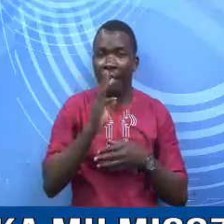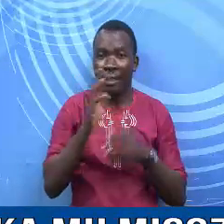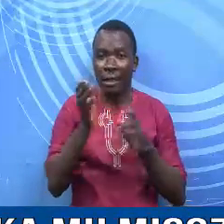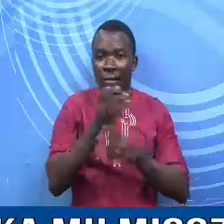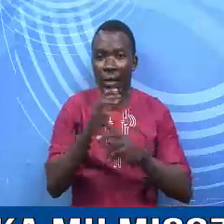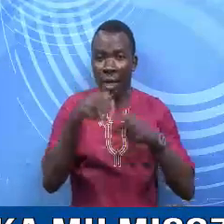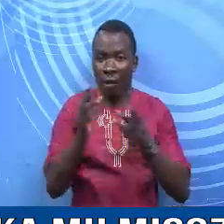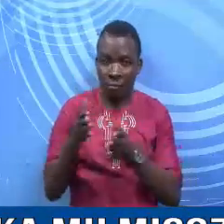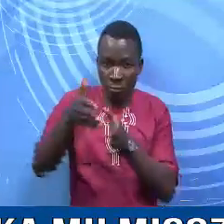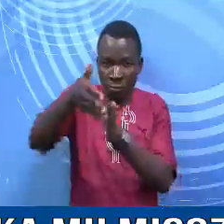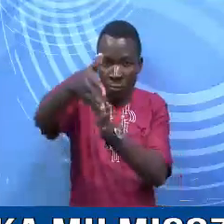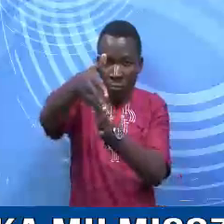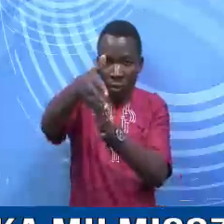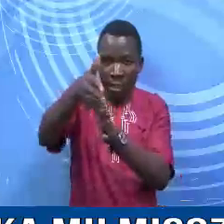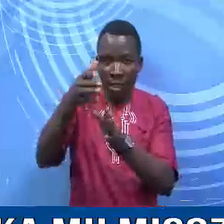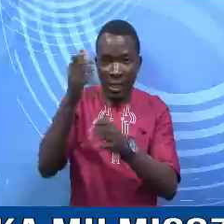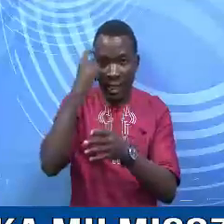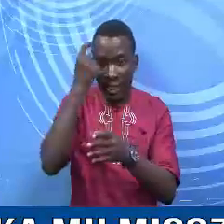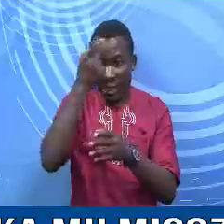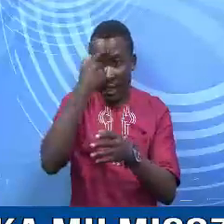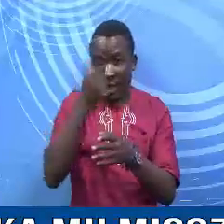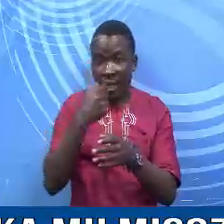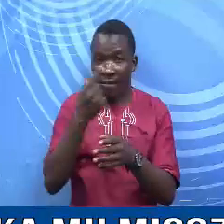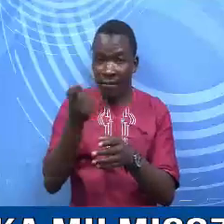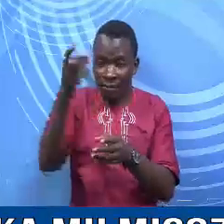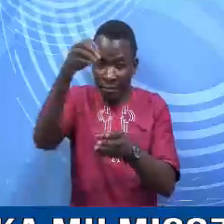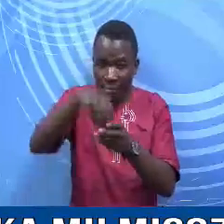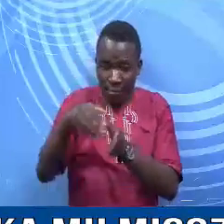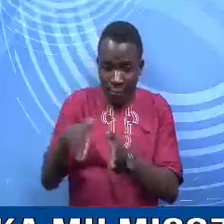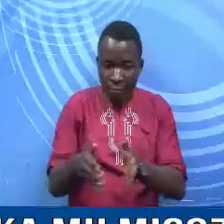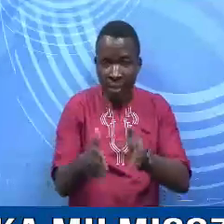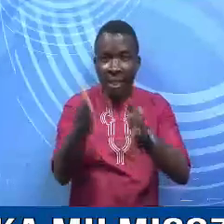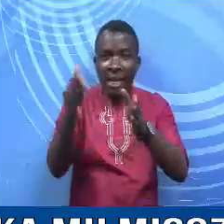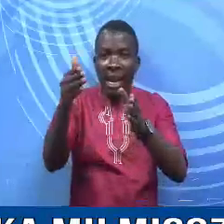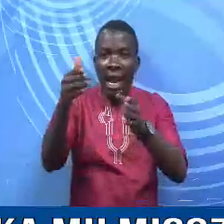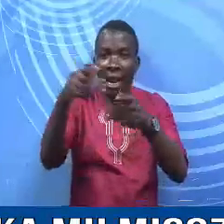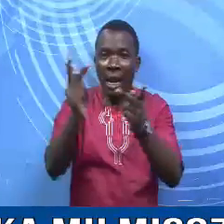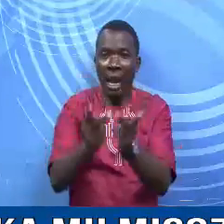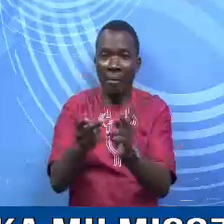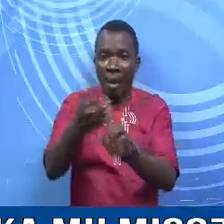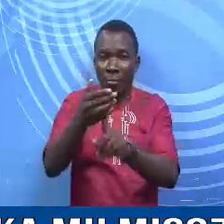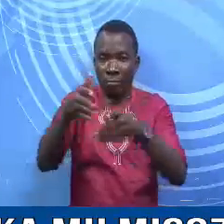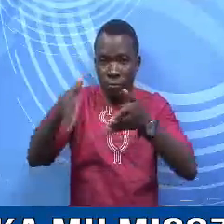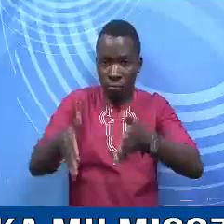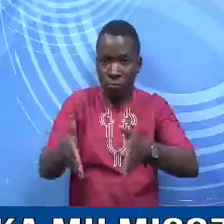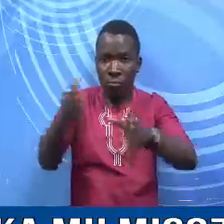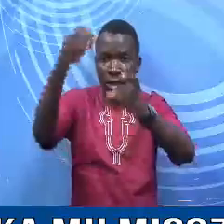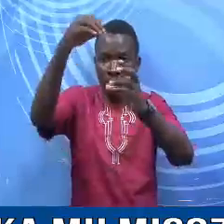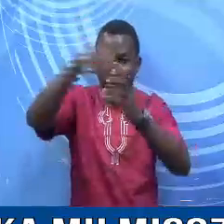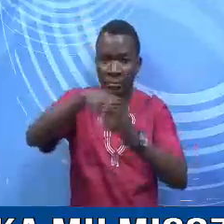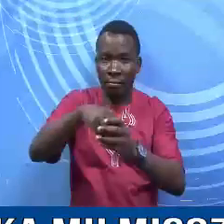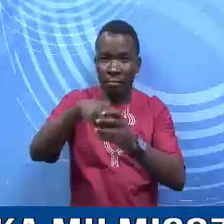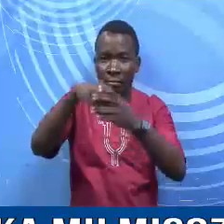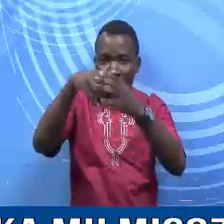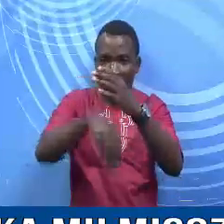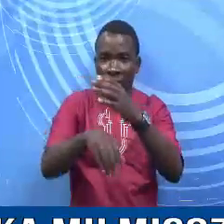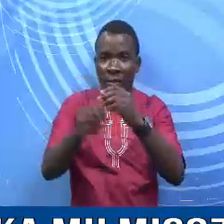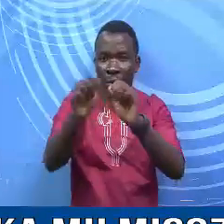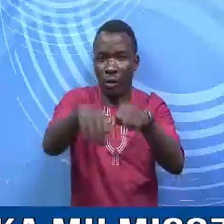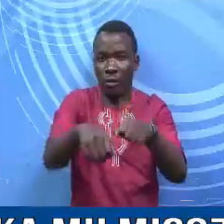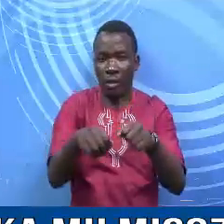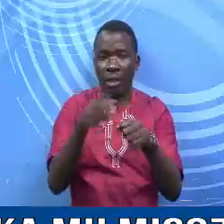gandi. Leta ifize mu wacu mu byenda gakaja ahantu hari bibare byagiye biraboneka bashira mu gakajamo.